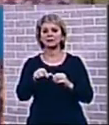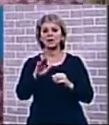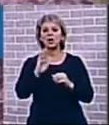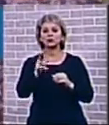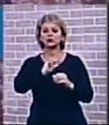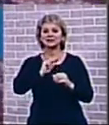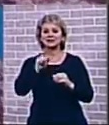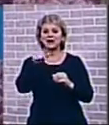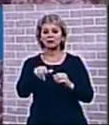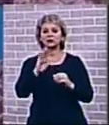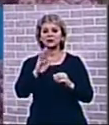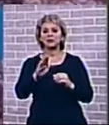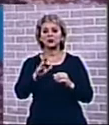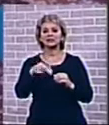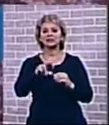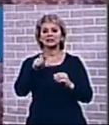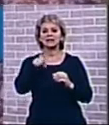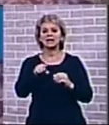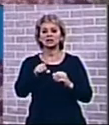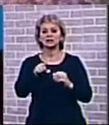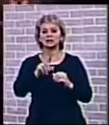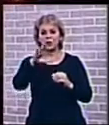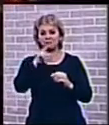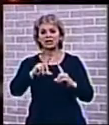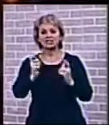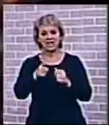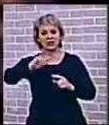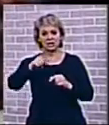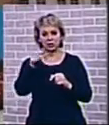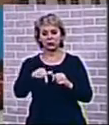газоны, будут цветы, тюльпаны. Там кто-то бассейн уже требует.